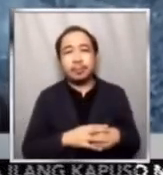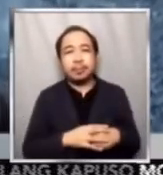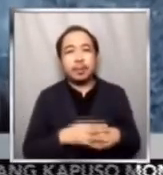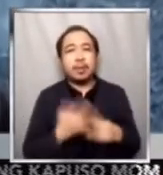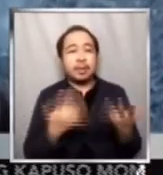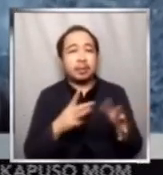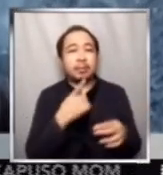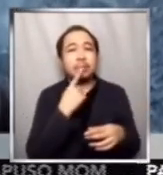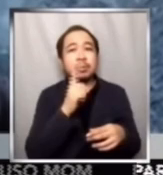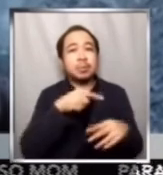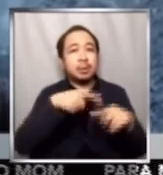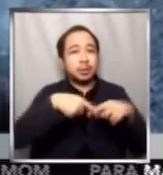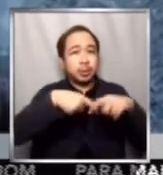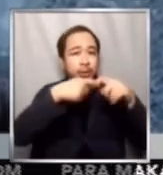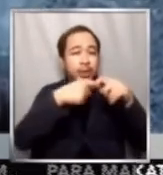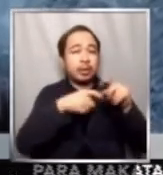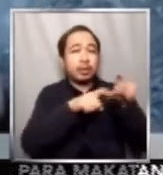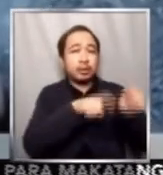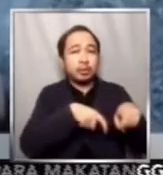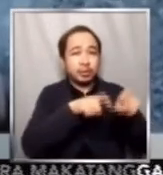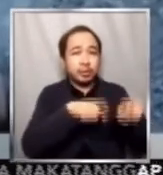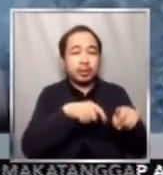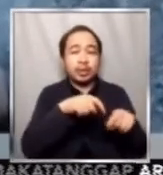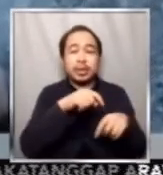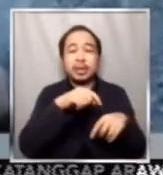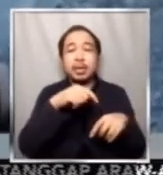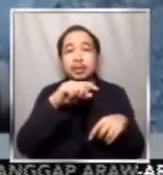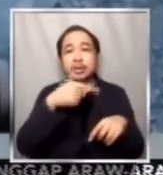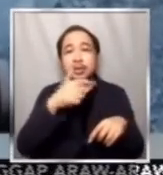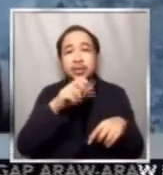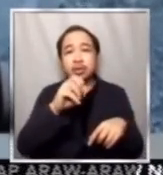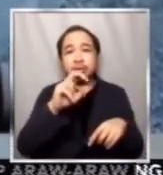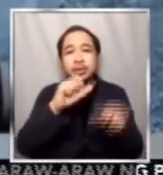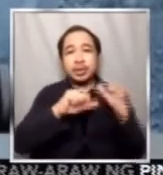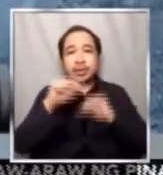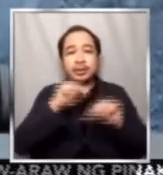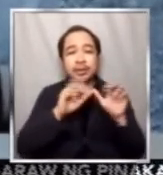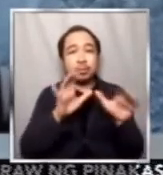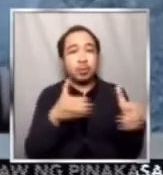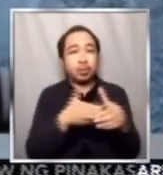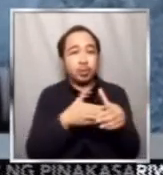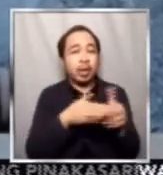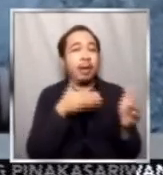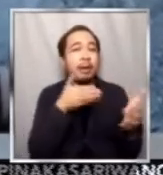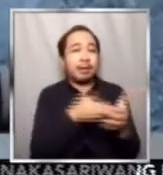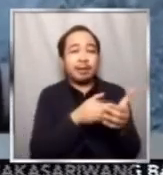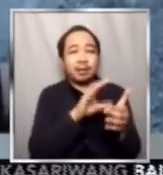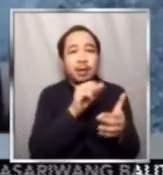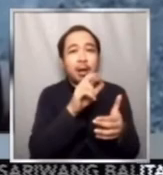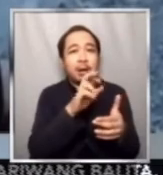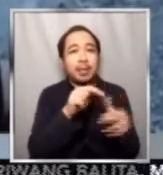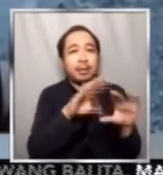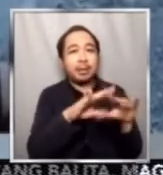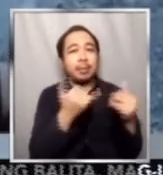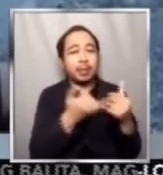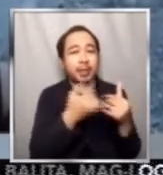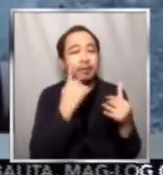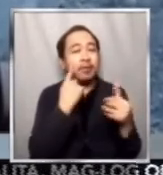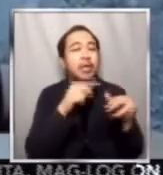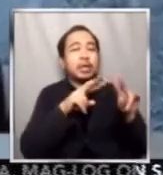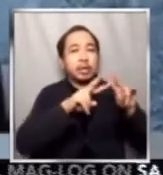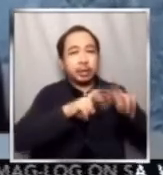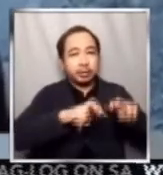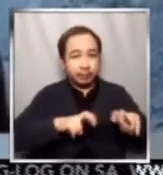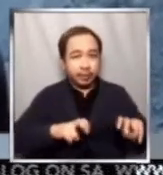Mines and Geosciences Bureau laban sa Carmen Copper Corporation dahil sa insidente para sa gagawing investigasyon. Para sa